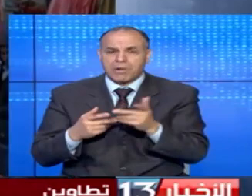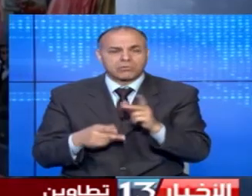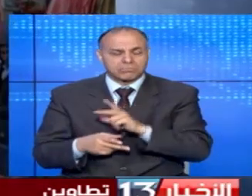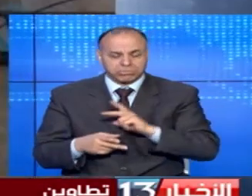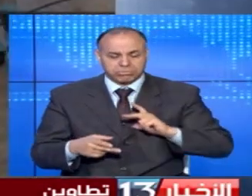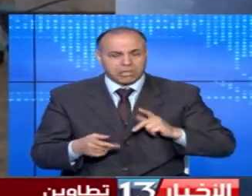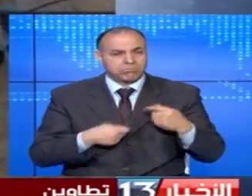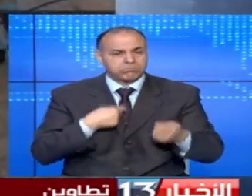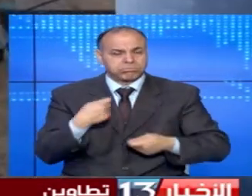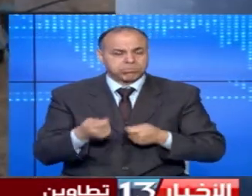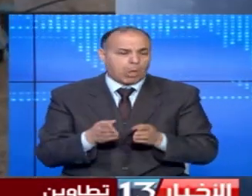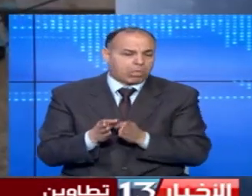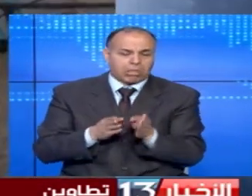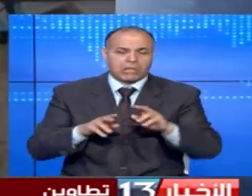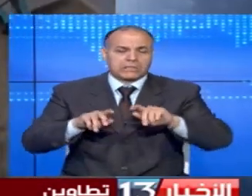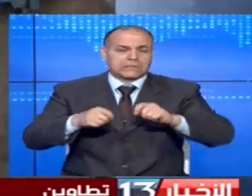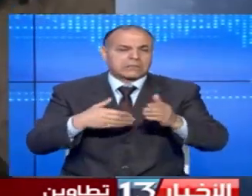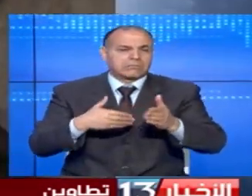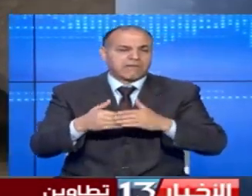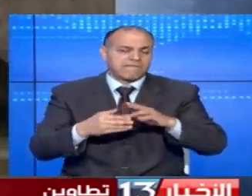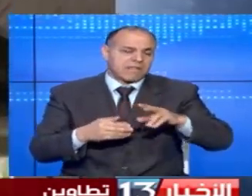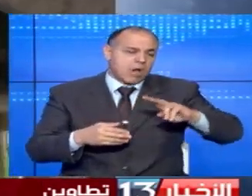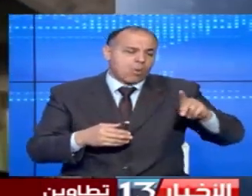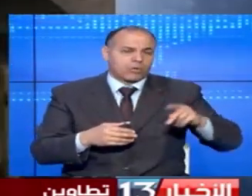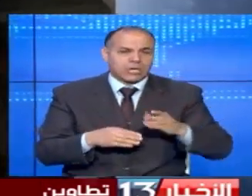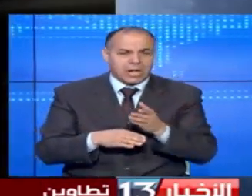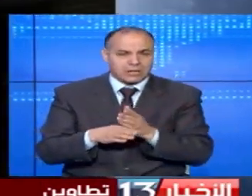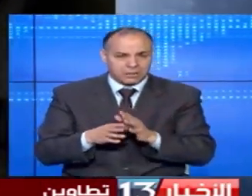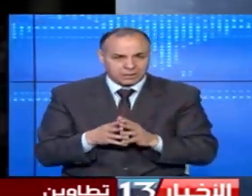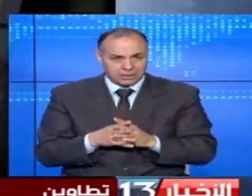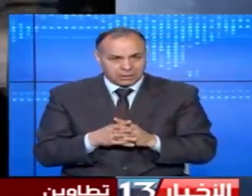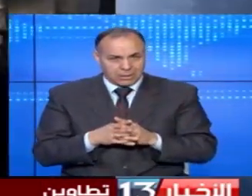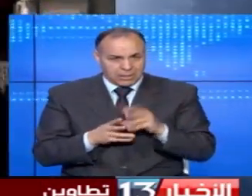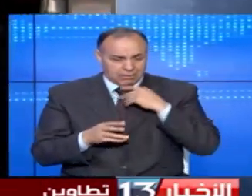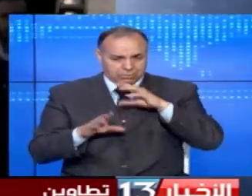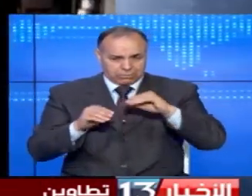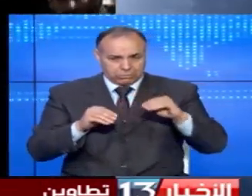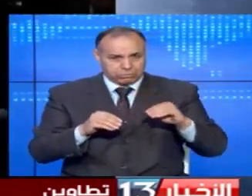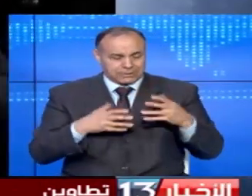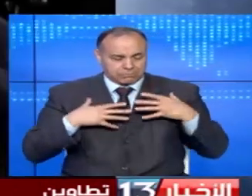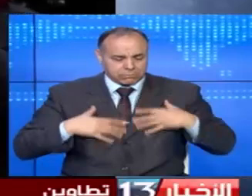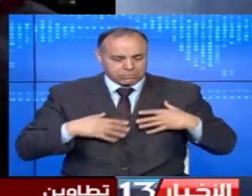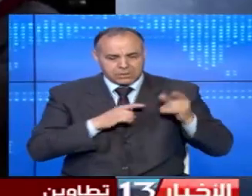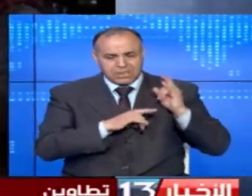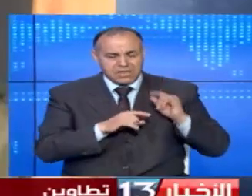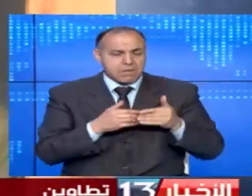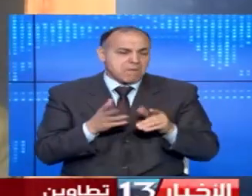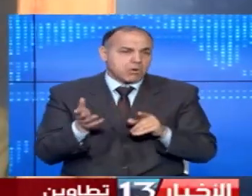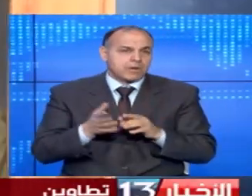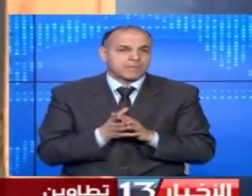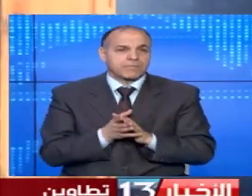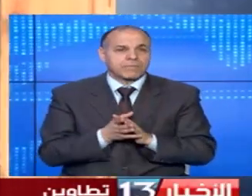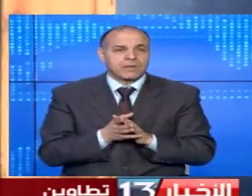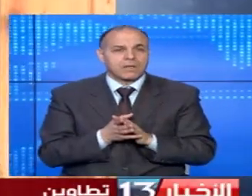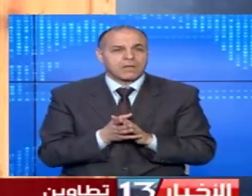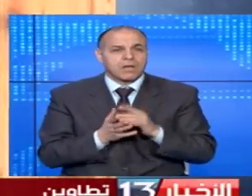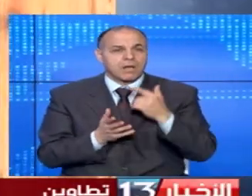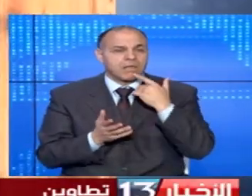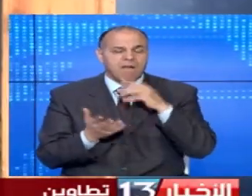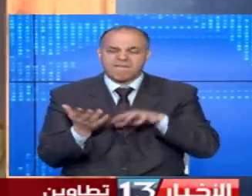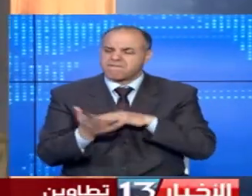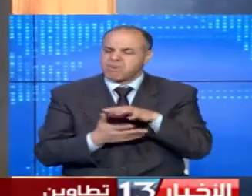المنافذ المؤديه الى الفضاءات المهياه مثل سوق الصناعات التقليديه قاده المفوض